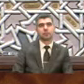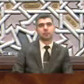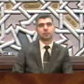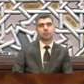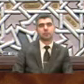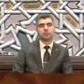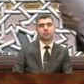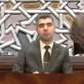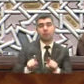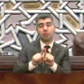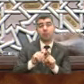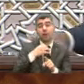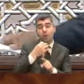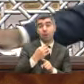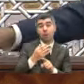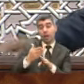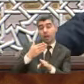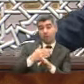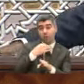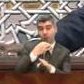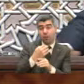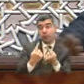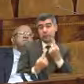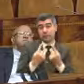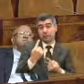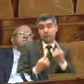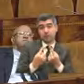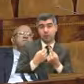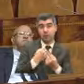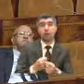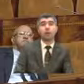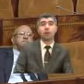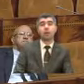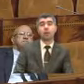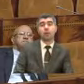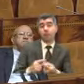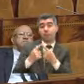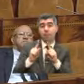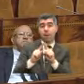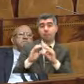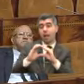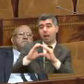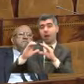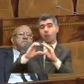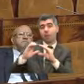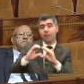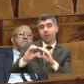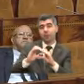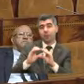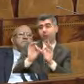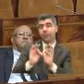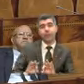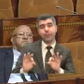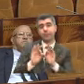هاد الشيء اللي تكلمتوا عليه السيد الوزير، يمكن خاصنا مونك ديال لا كومونيكاسيون اي لا فورماسيون